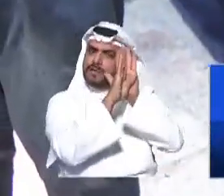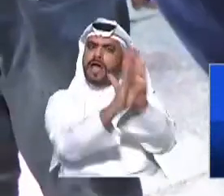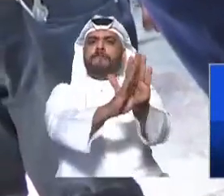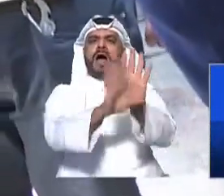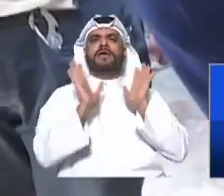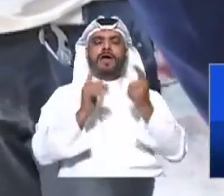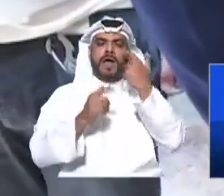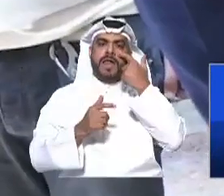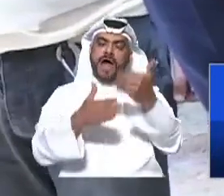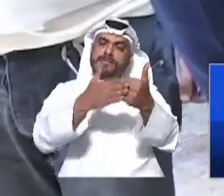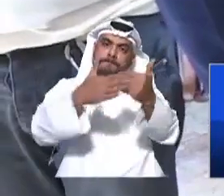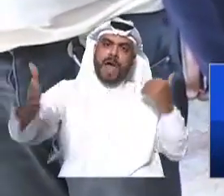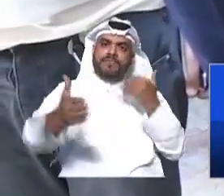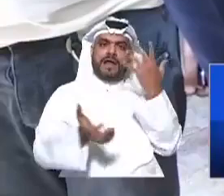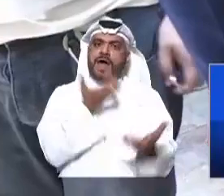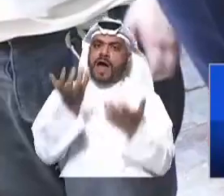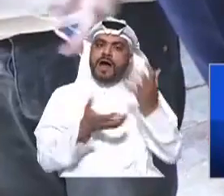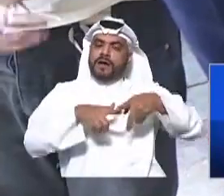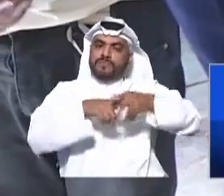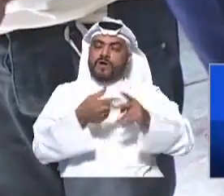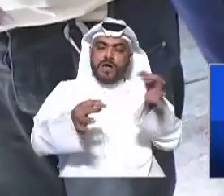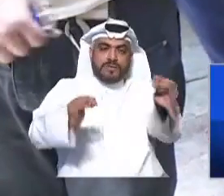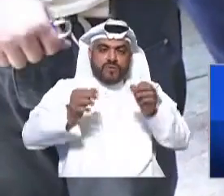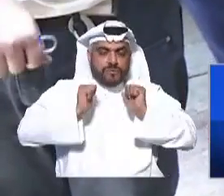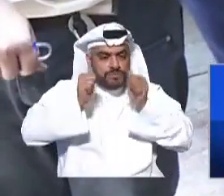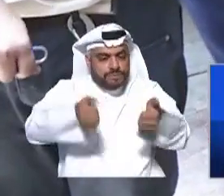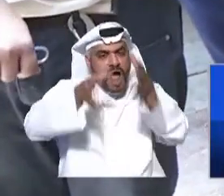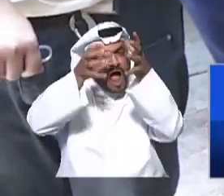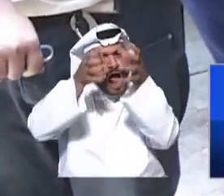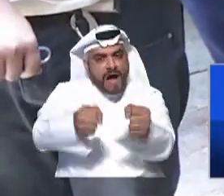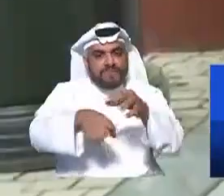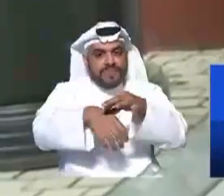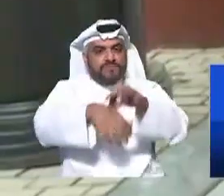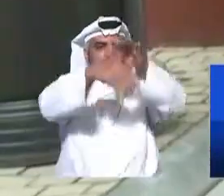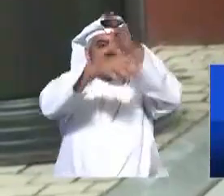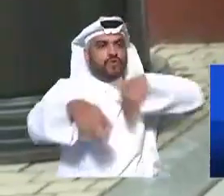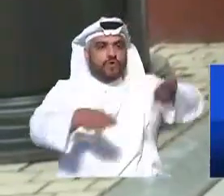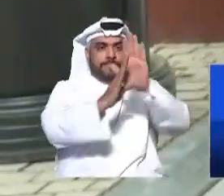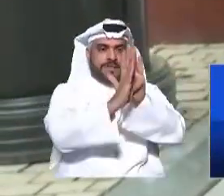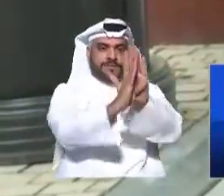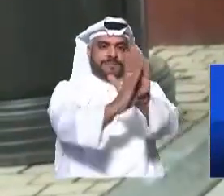العاملين والمرتادين وحفاظا على ممتلكاتهم